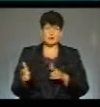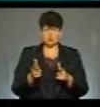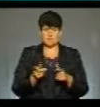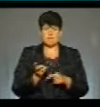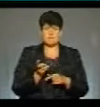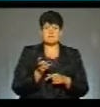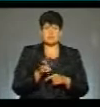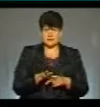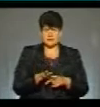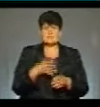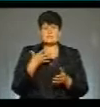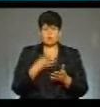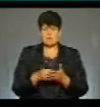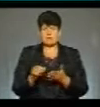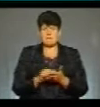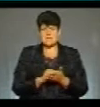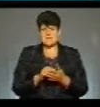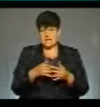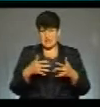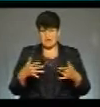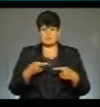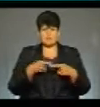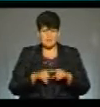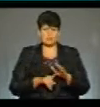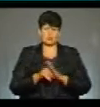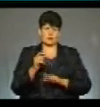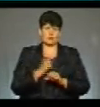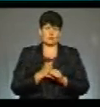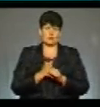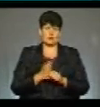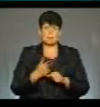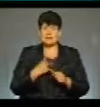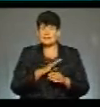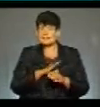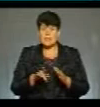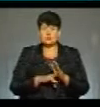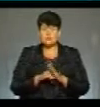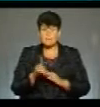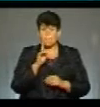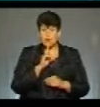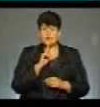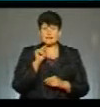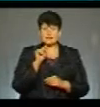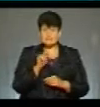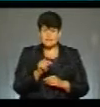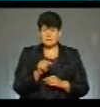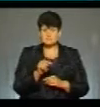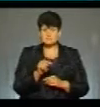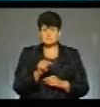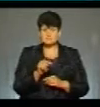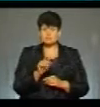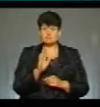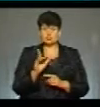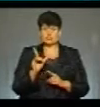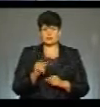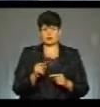зайти з своїми матеріалами, з технікою і почати роботи. Ми її не почнемо до тих пір, поки там виїде хоч одна